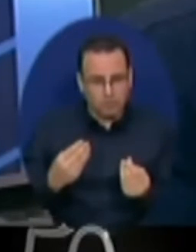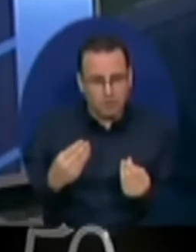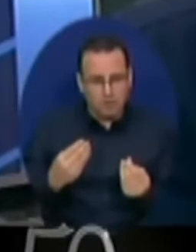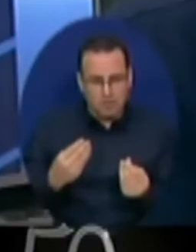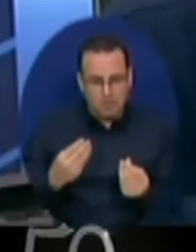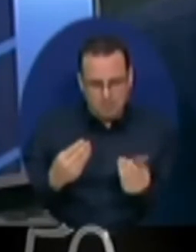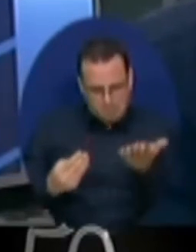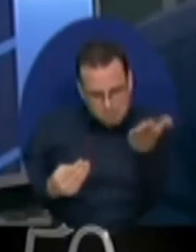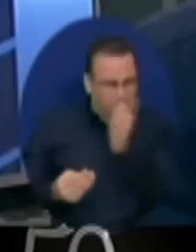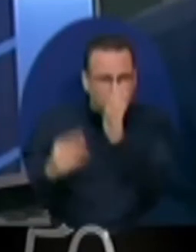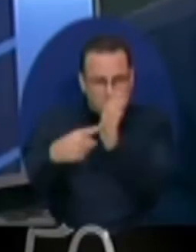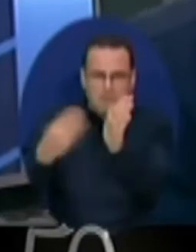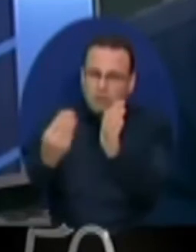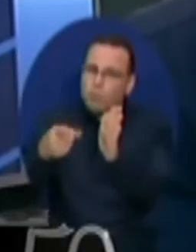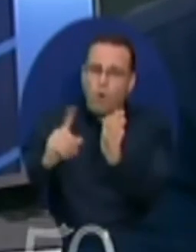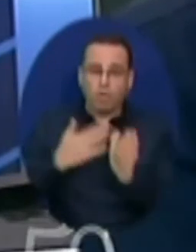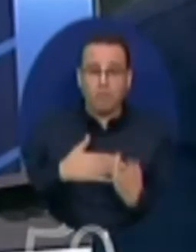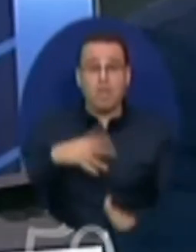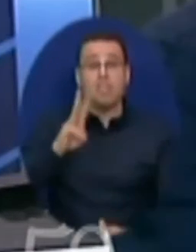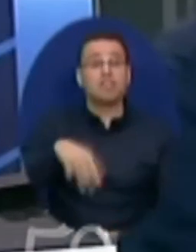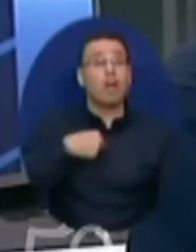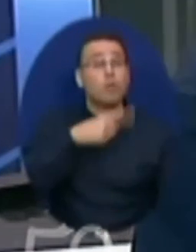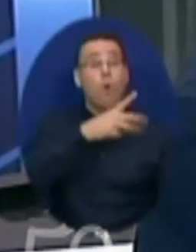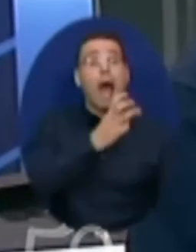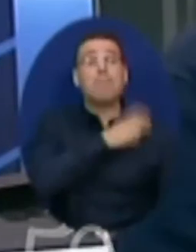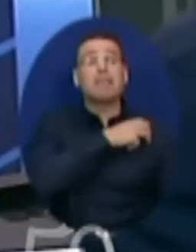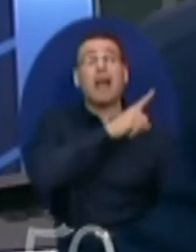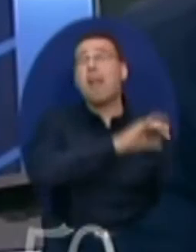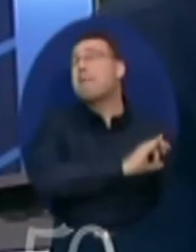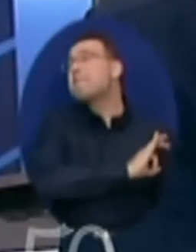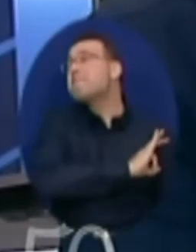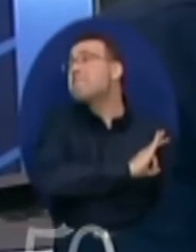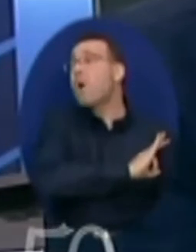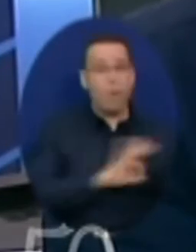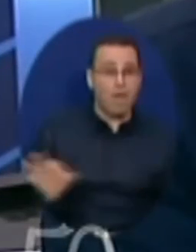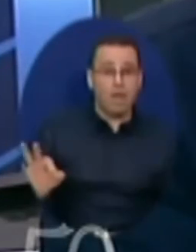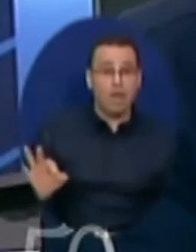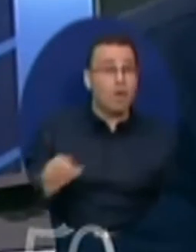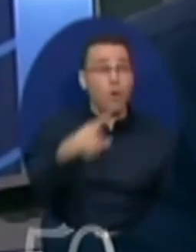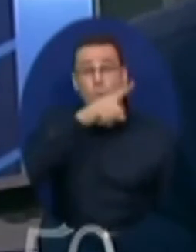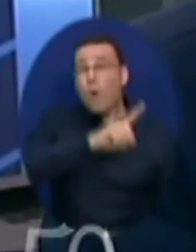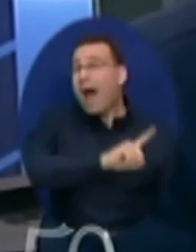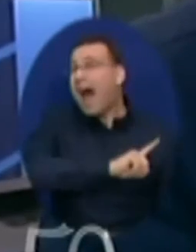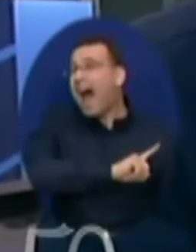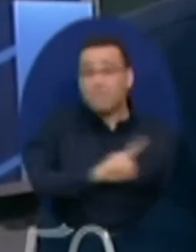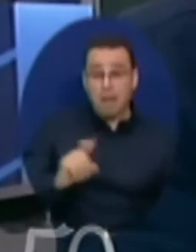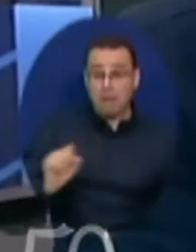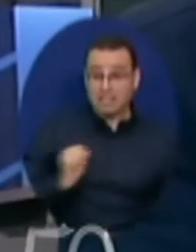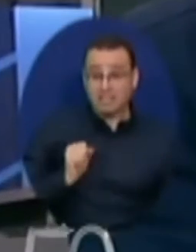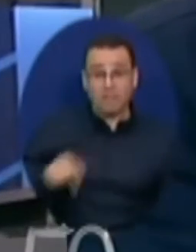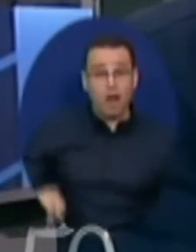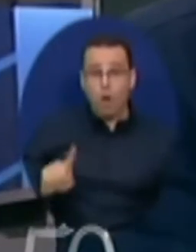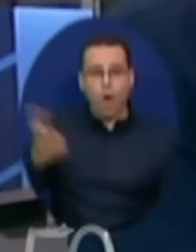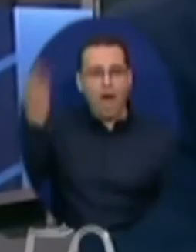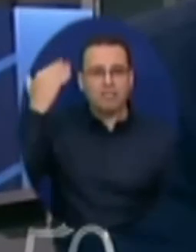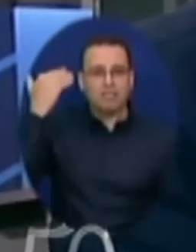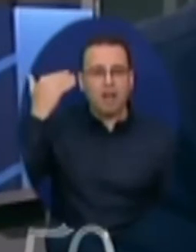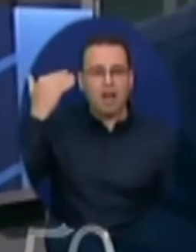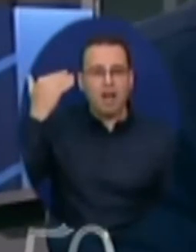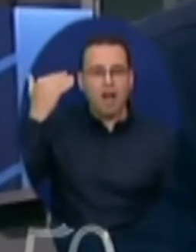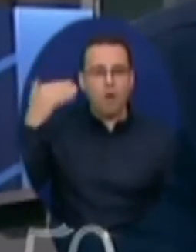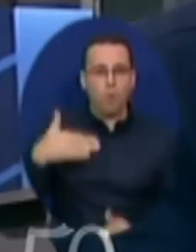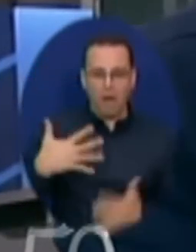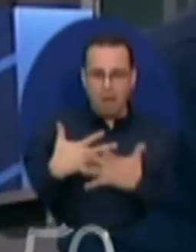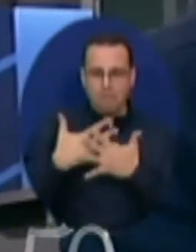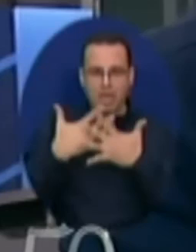בוטה. יש לנו רמטכ"ל מצוין. מעולם לצבא לא הייתה כזאת